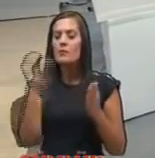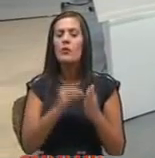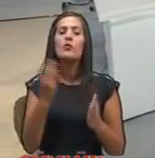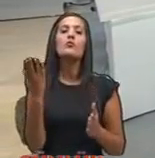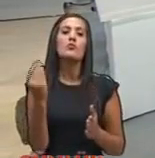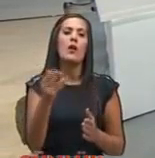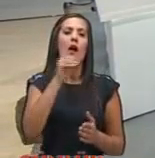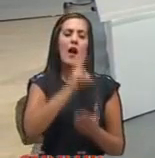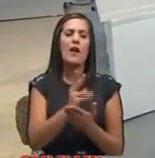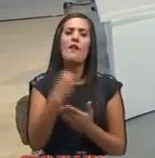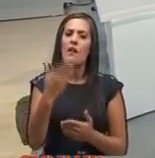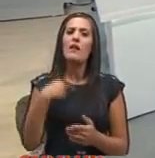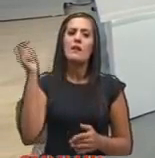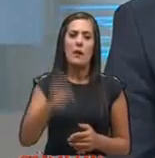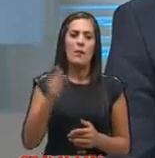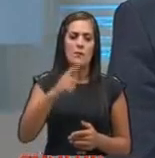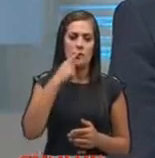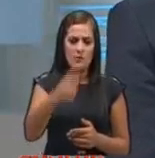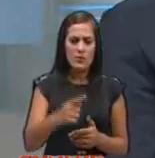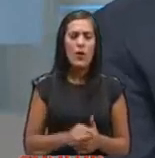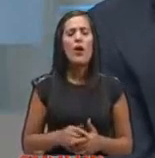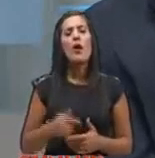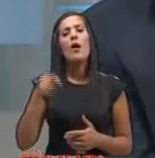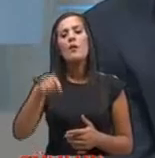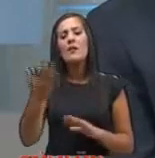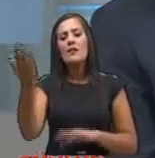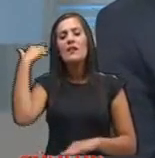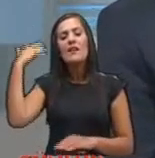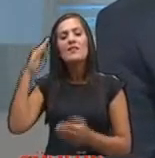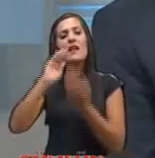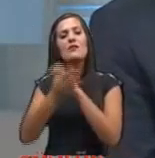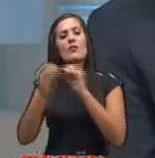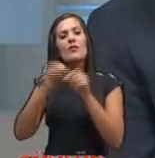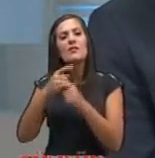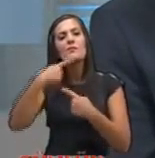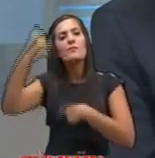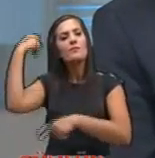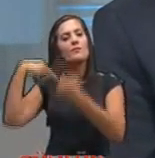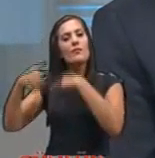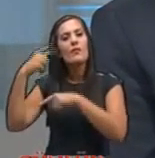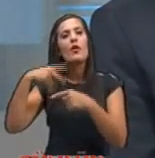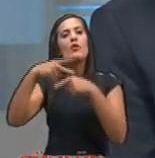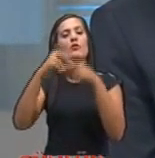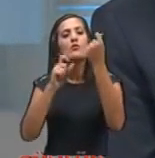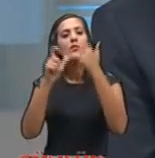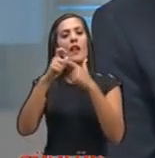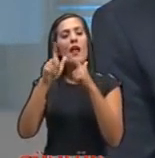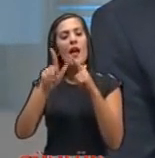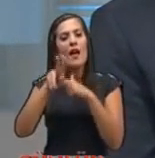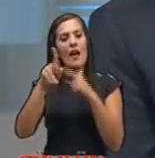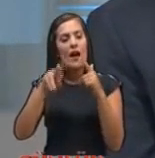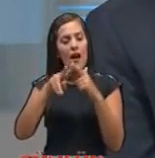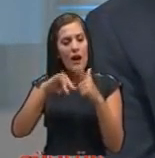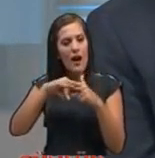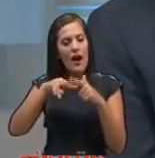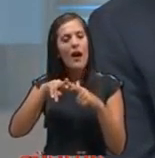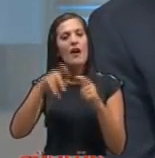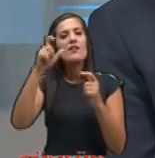kararlı. Ve bu geçtiğimiz sezonlarda Yusuf ile Züleyha, Cem